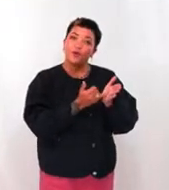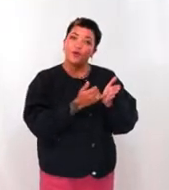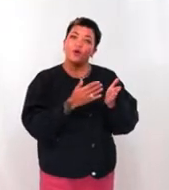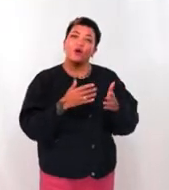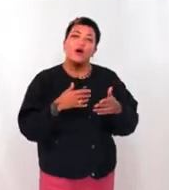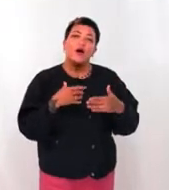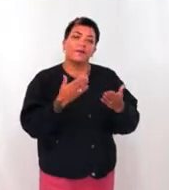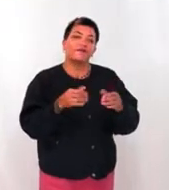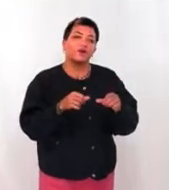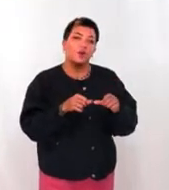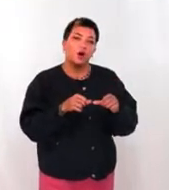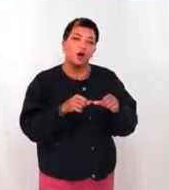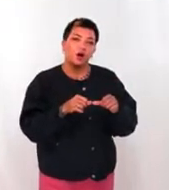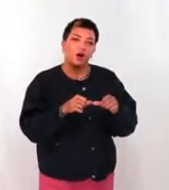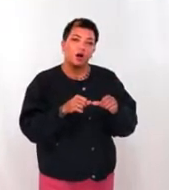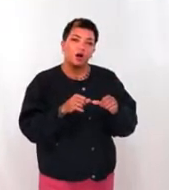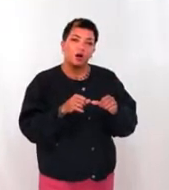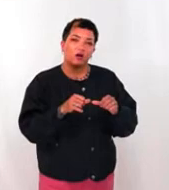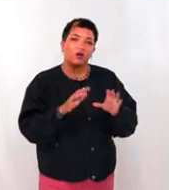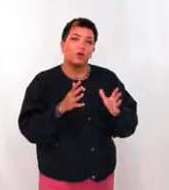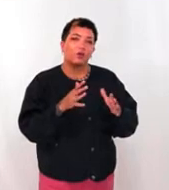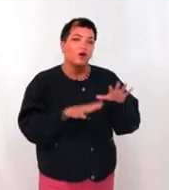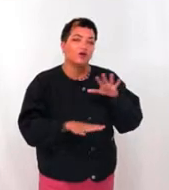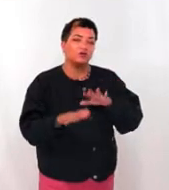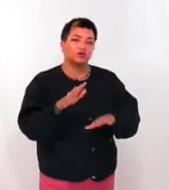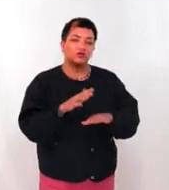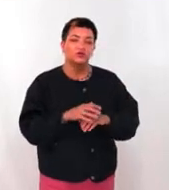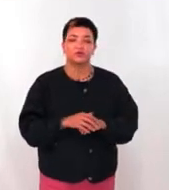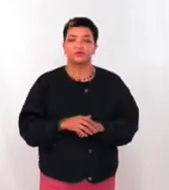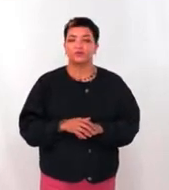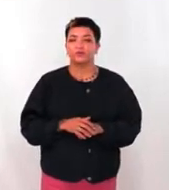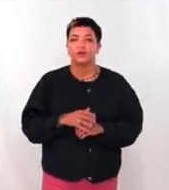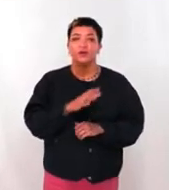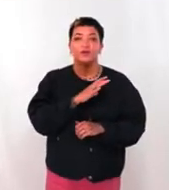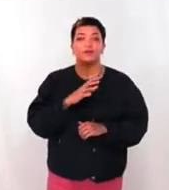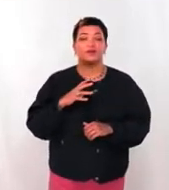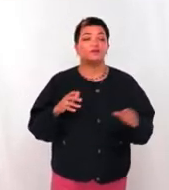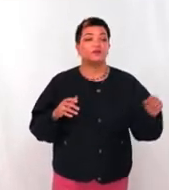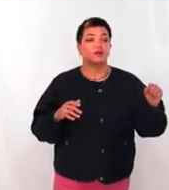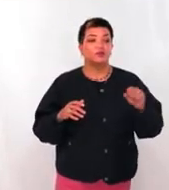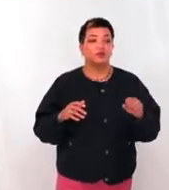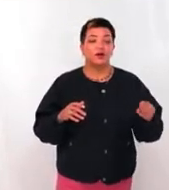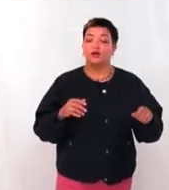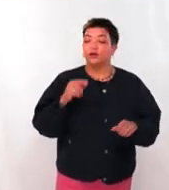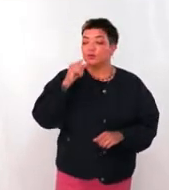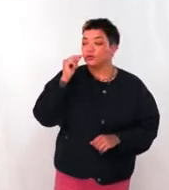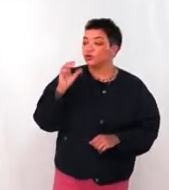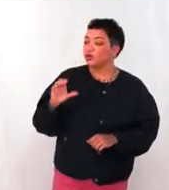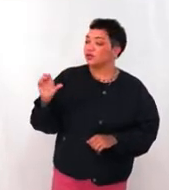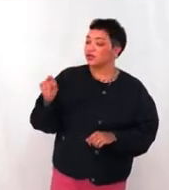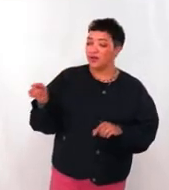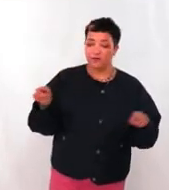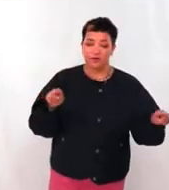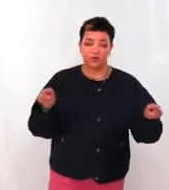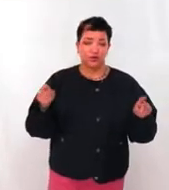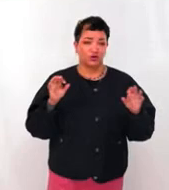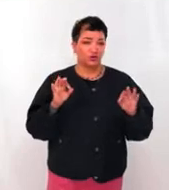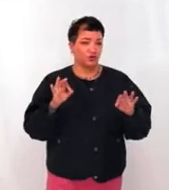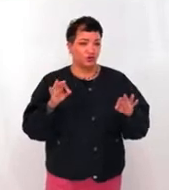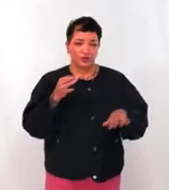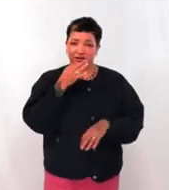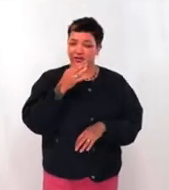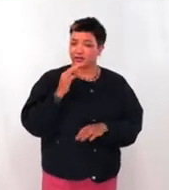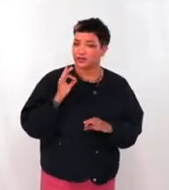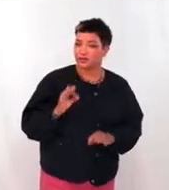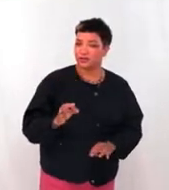Conjugué, ça a été très bien dit par Béatrice Sabouret et par Thomas Cazenave, à un effondrement